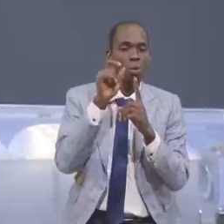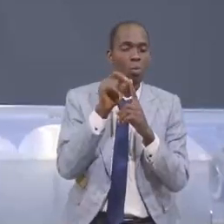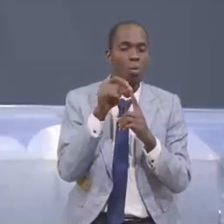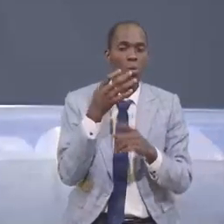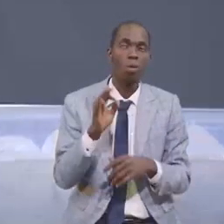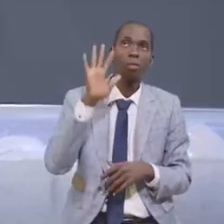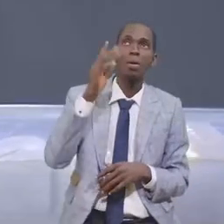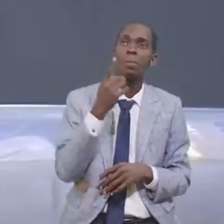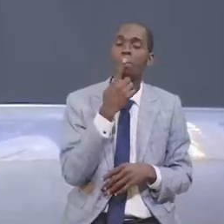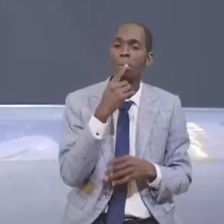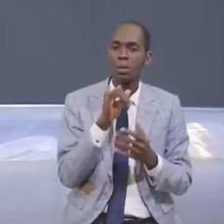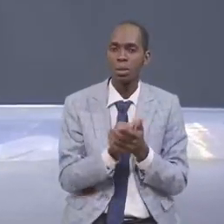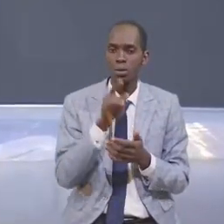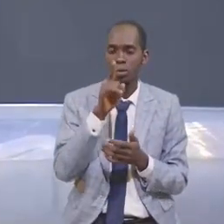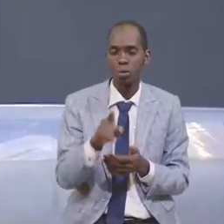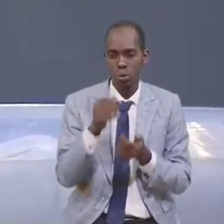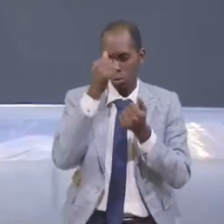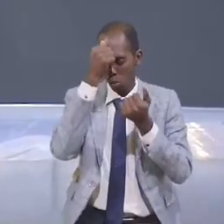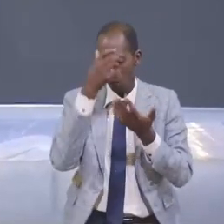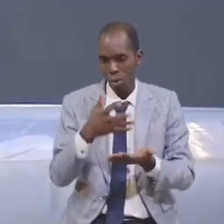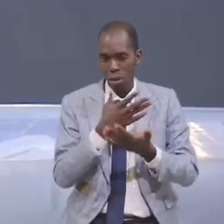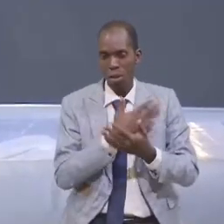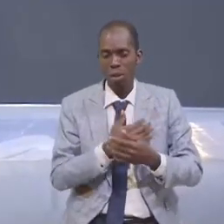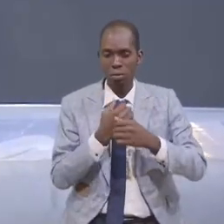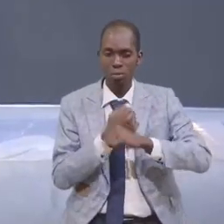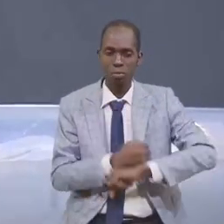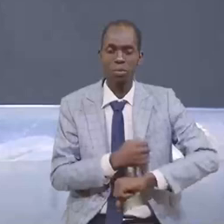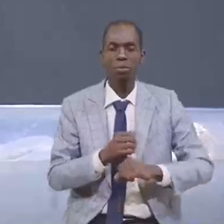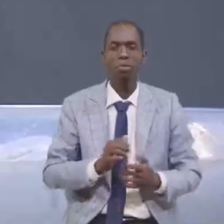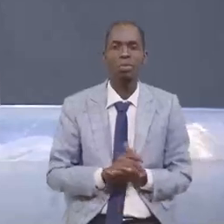Et c'est sur cette parole de sa bouche sur laquelle vous veillez.